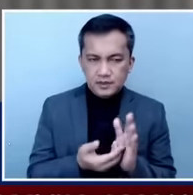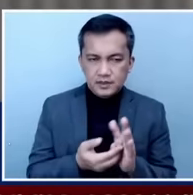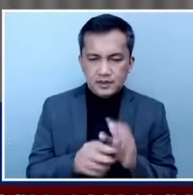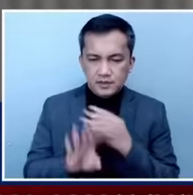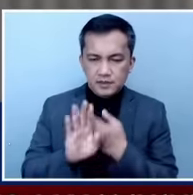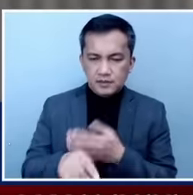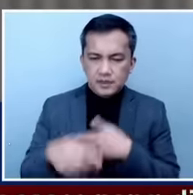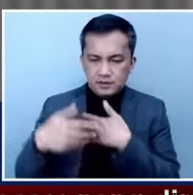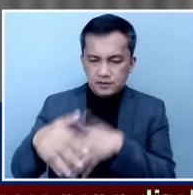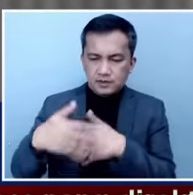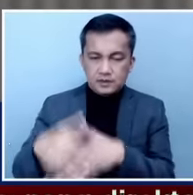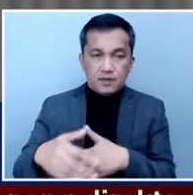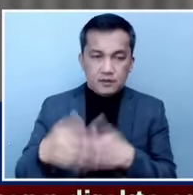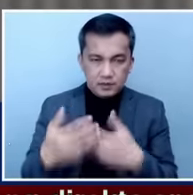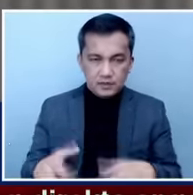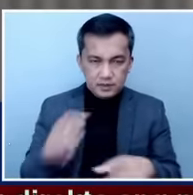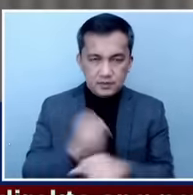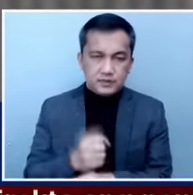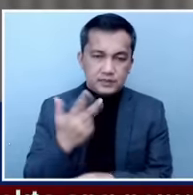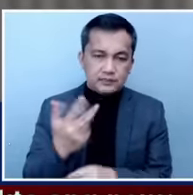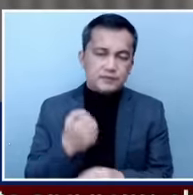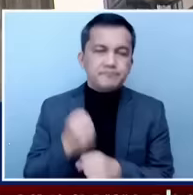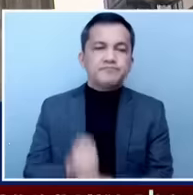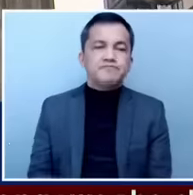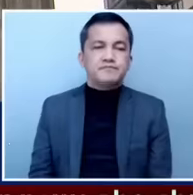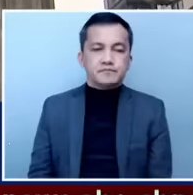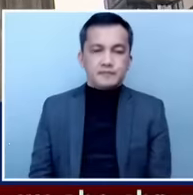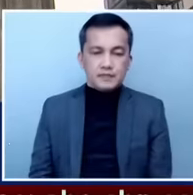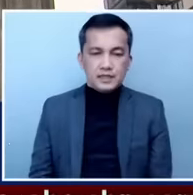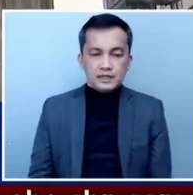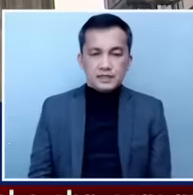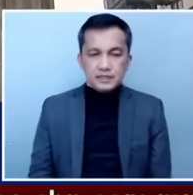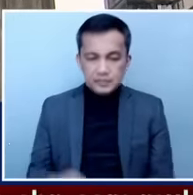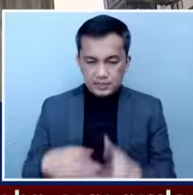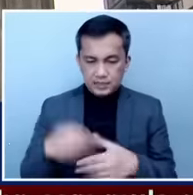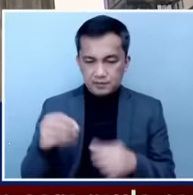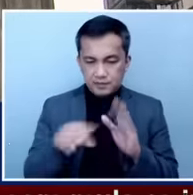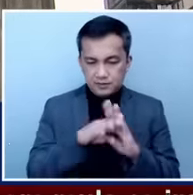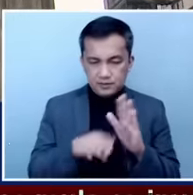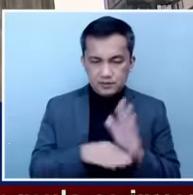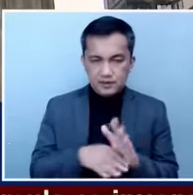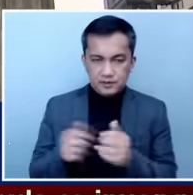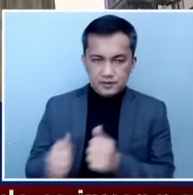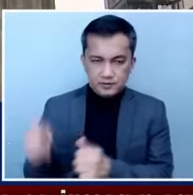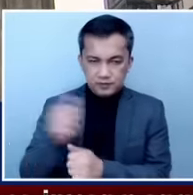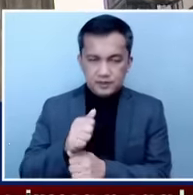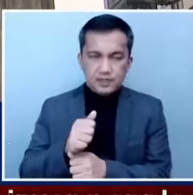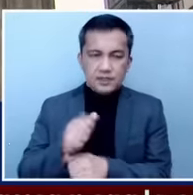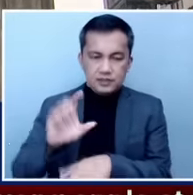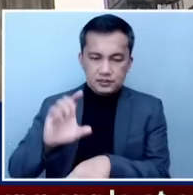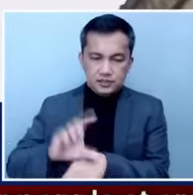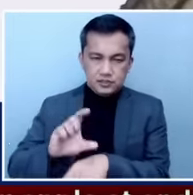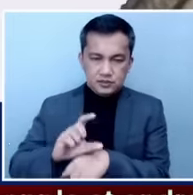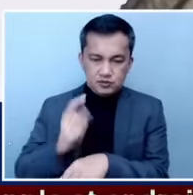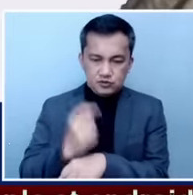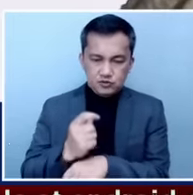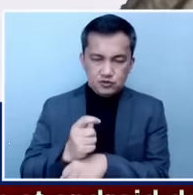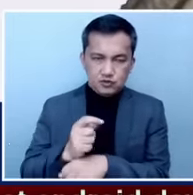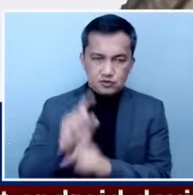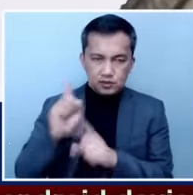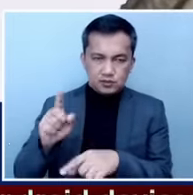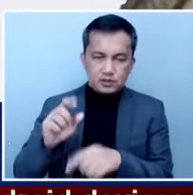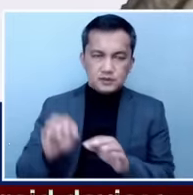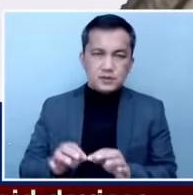Procession matapos ang 3 taon. Naglabas naman ng panuntunan ang pamunuan ng simbahan ng Tondo para sa mga magsisimba sa